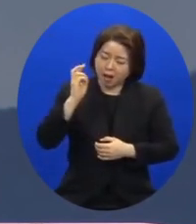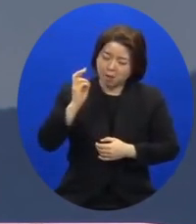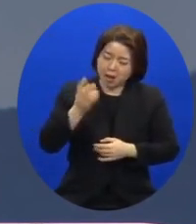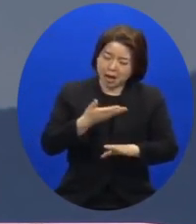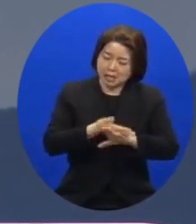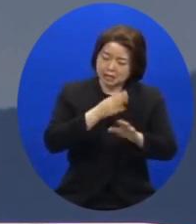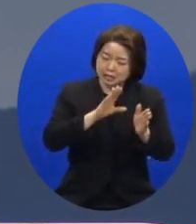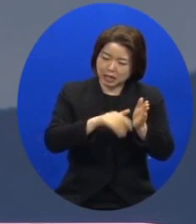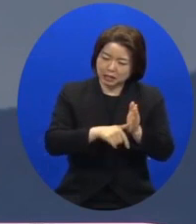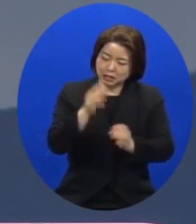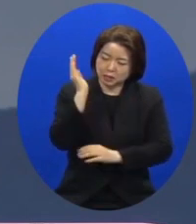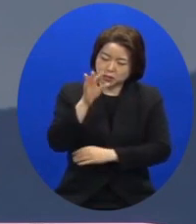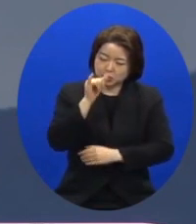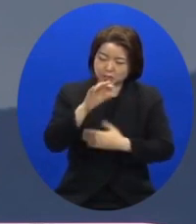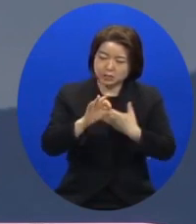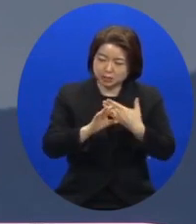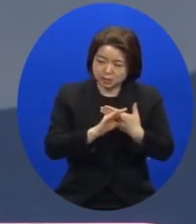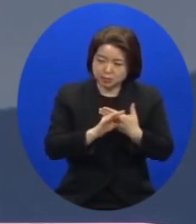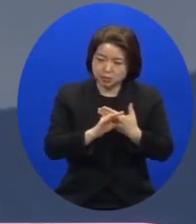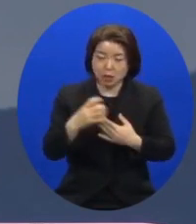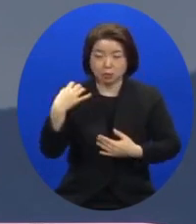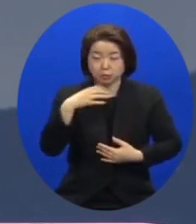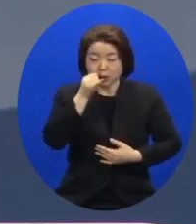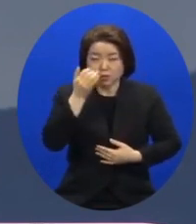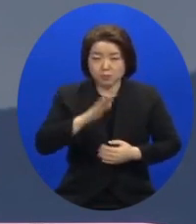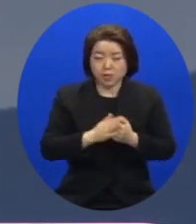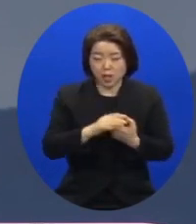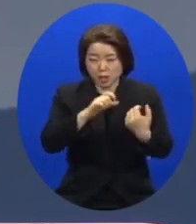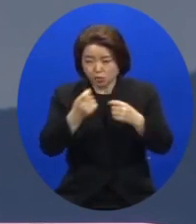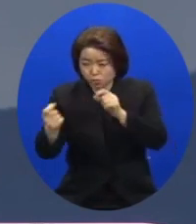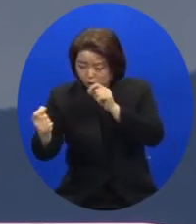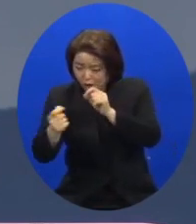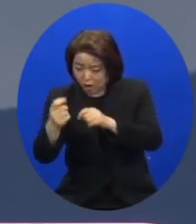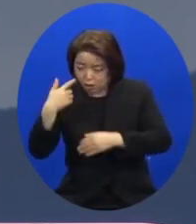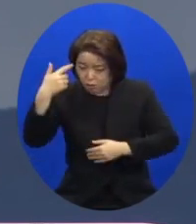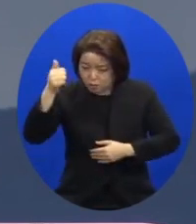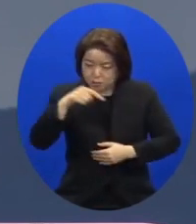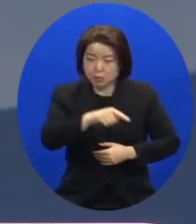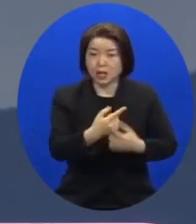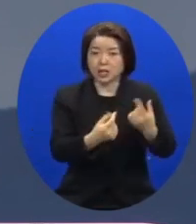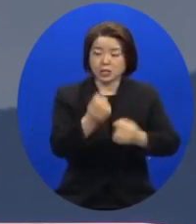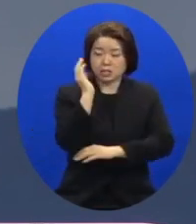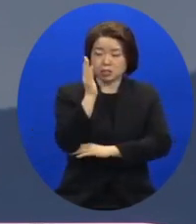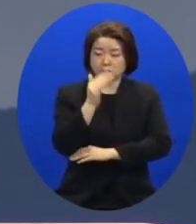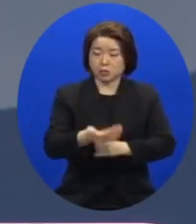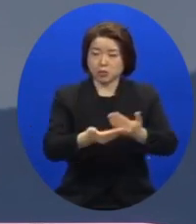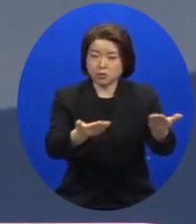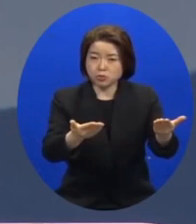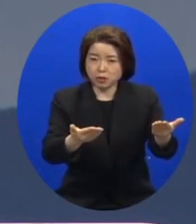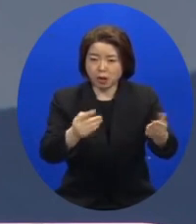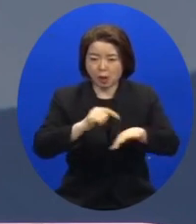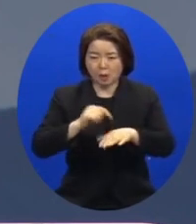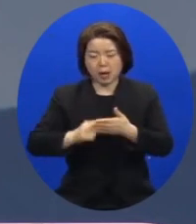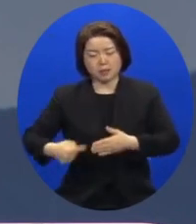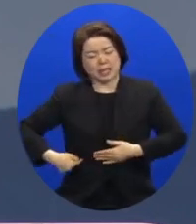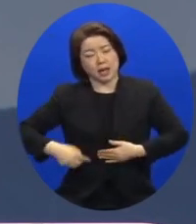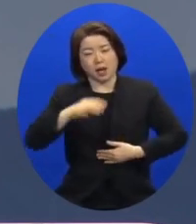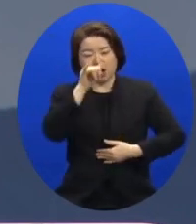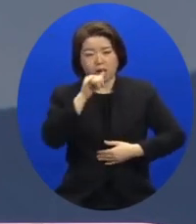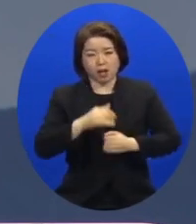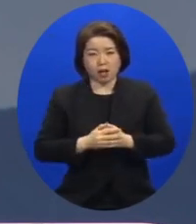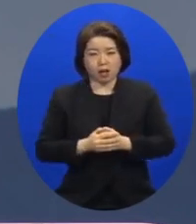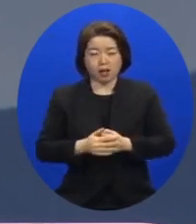모르겠는데 죽음을 눈 앞에 두신 목사님이 그렇게 설교 하니까 다들 마음에 찔림 을 받았어요 여러분 이제는